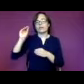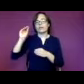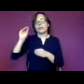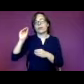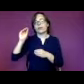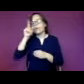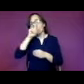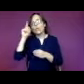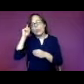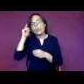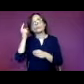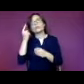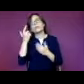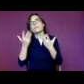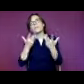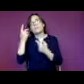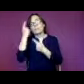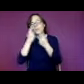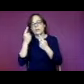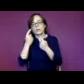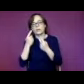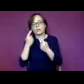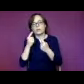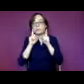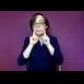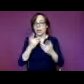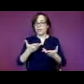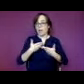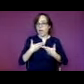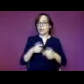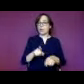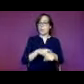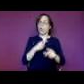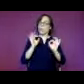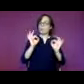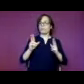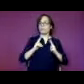rozwiązań, które niekoniecznie dają nam długotrwały wypoczynek, a taki chwilowy,